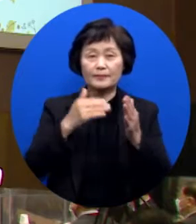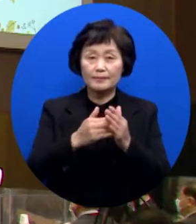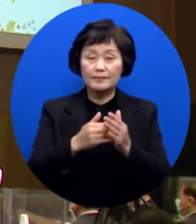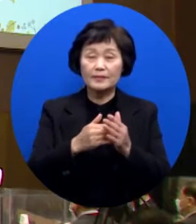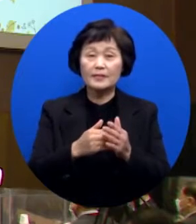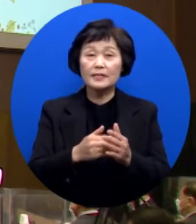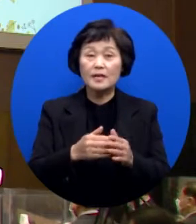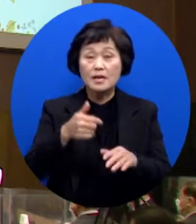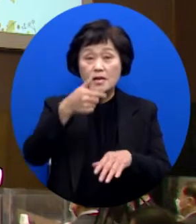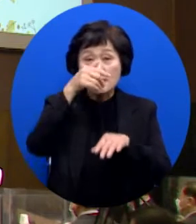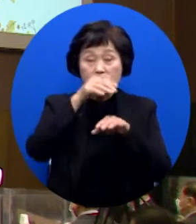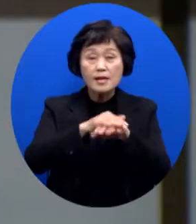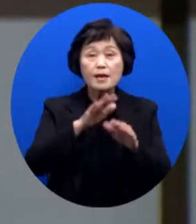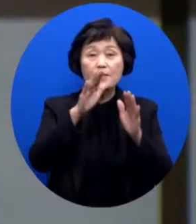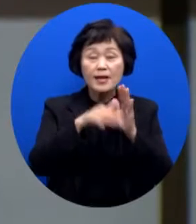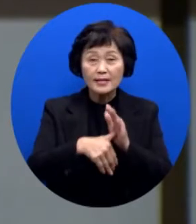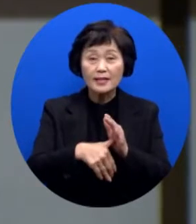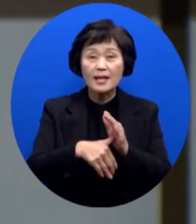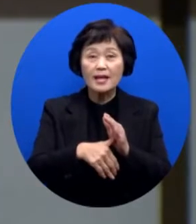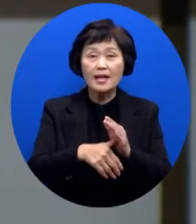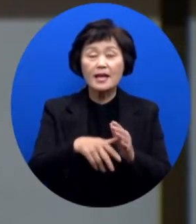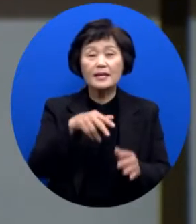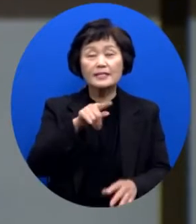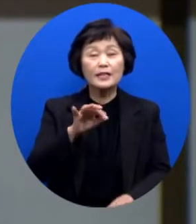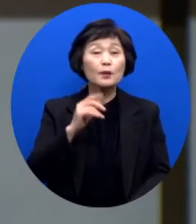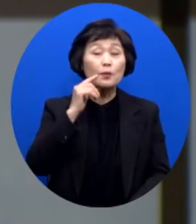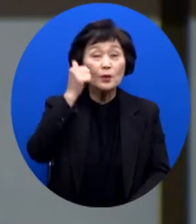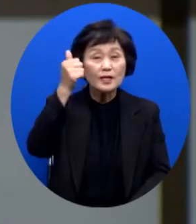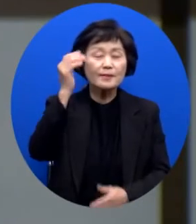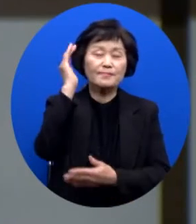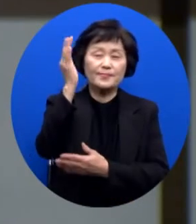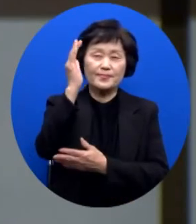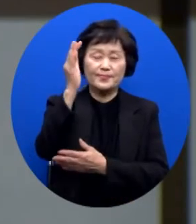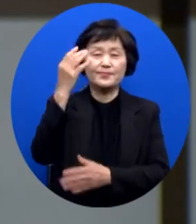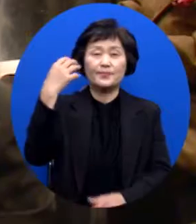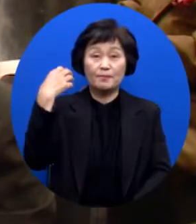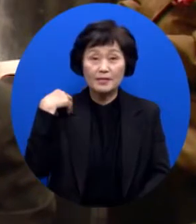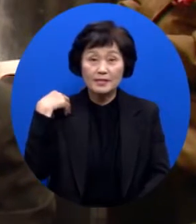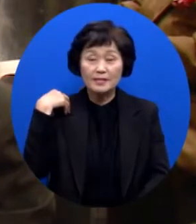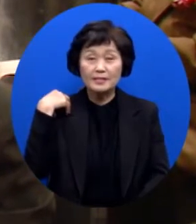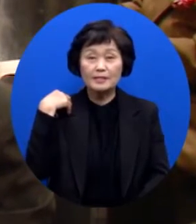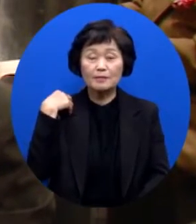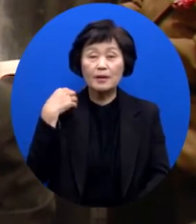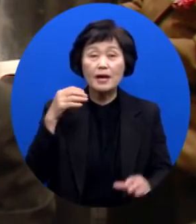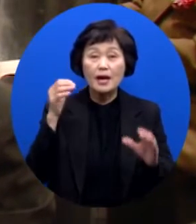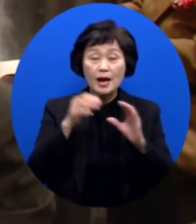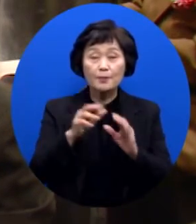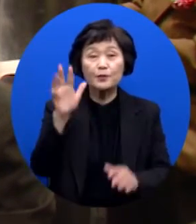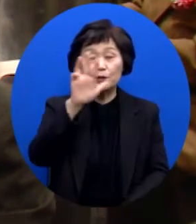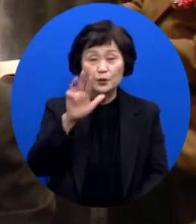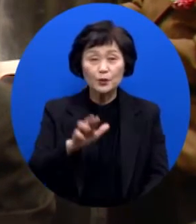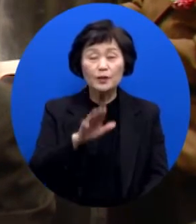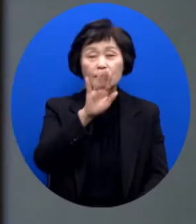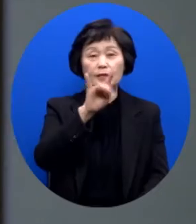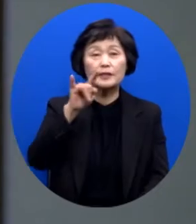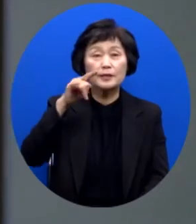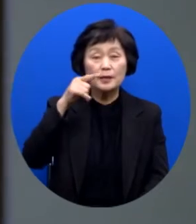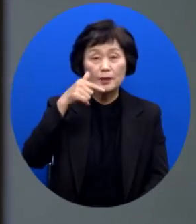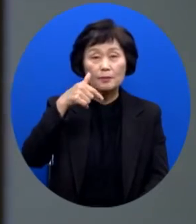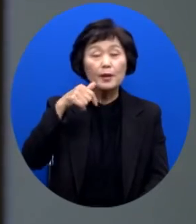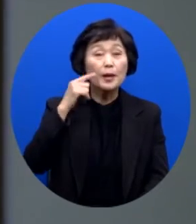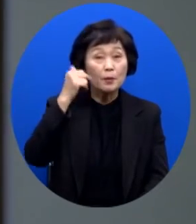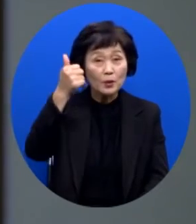앞서 예배 손에는 서대문 교회 장생 북 목사가 설교를 전했으며 예장합동 총회장 배광 시 목사와